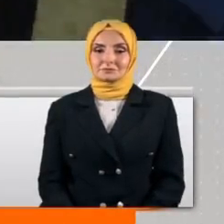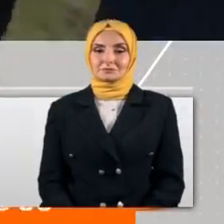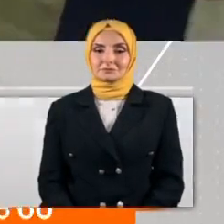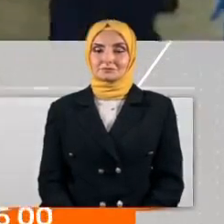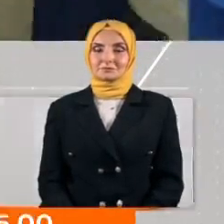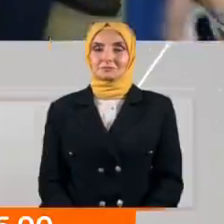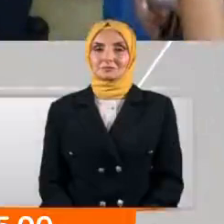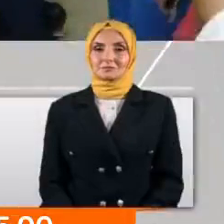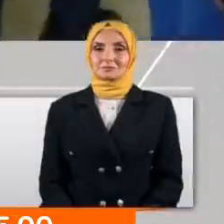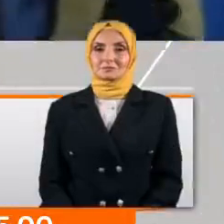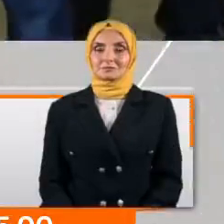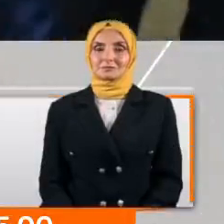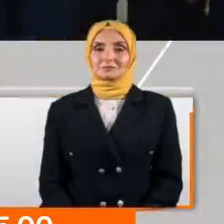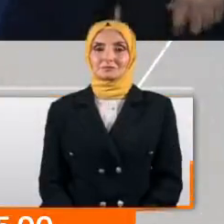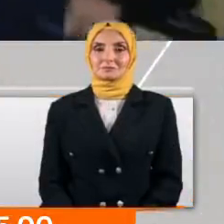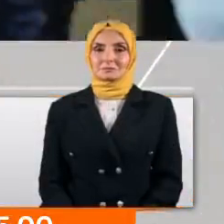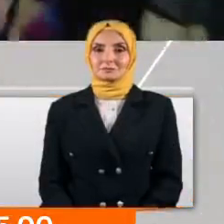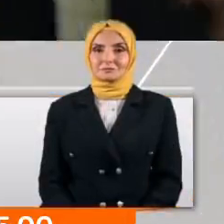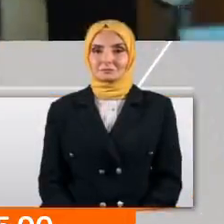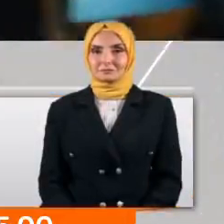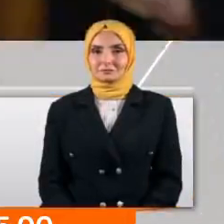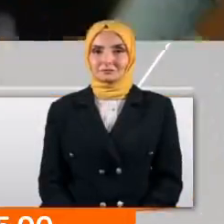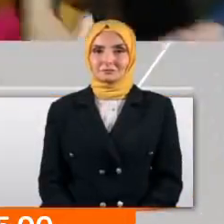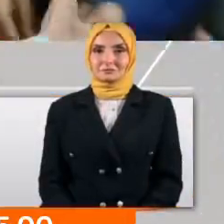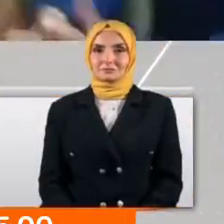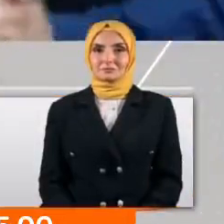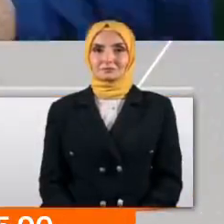genel başkanının da böyle bir laf Duydunuz mu sayın Davutoğlu